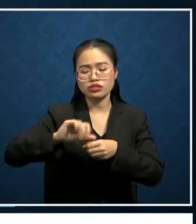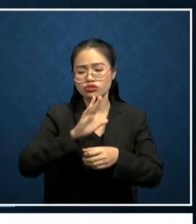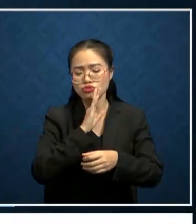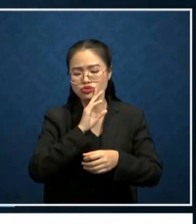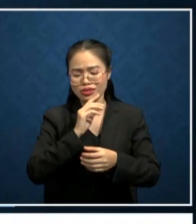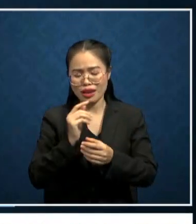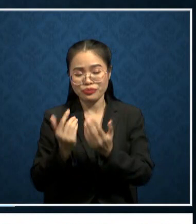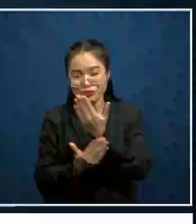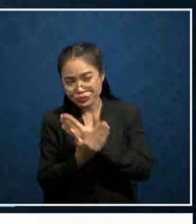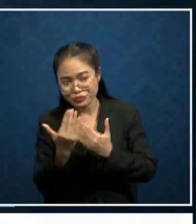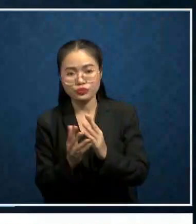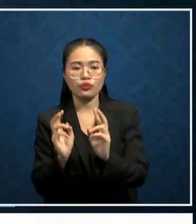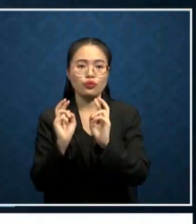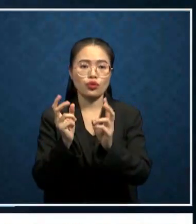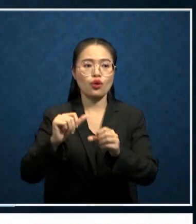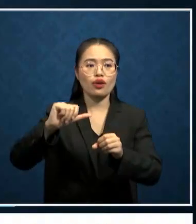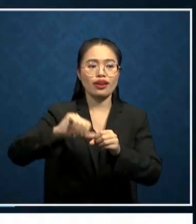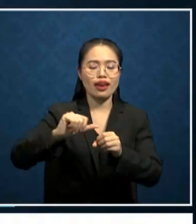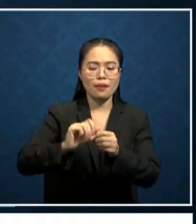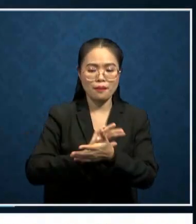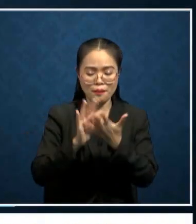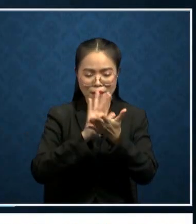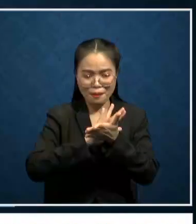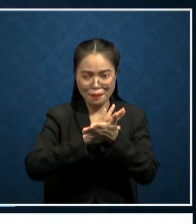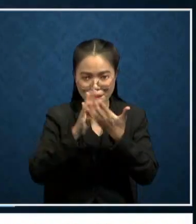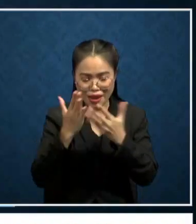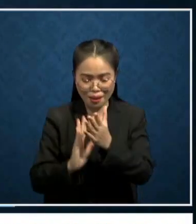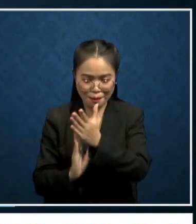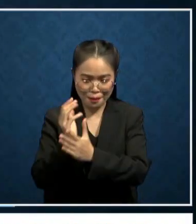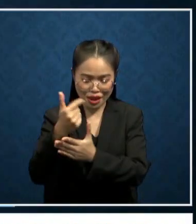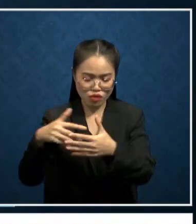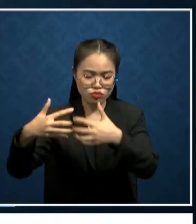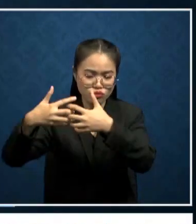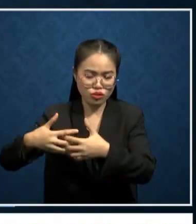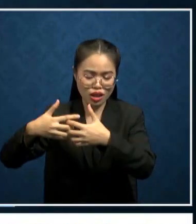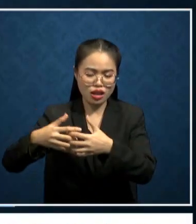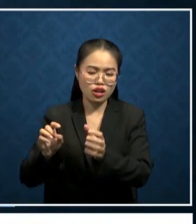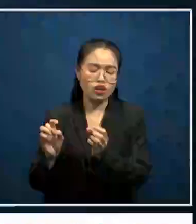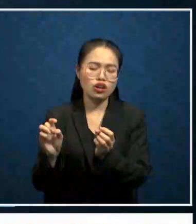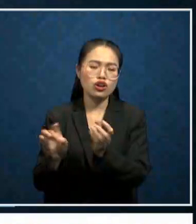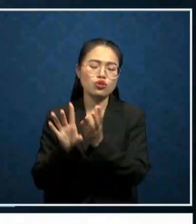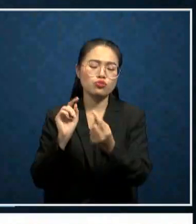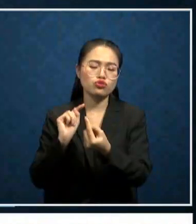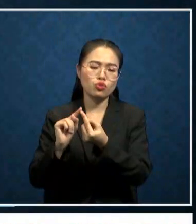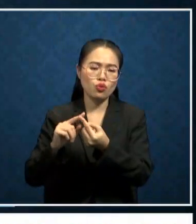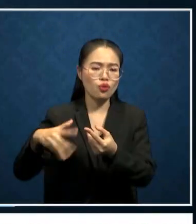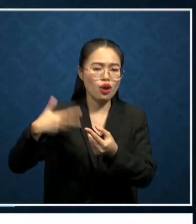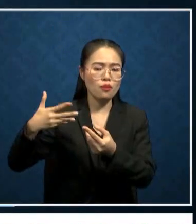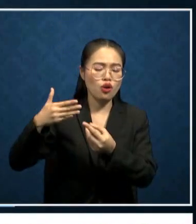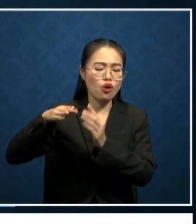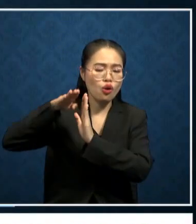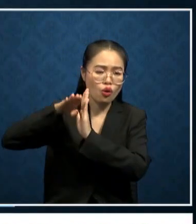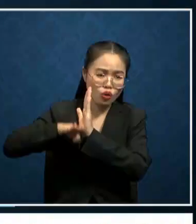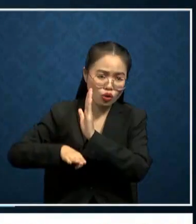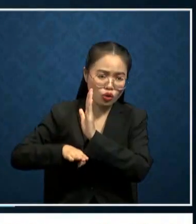ได้ผ่านเ่อโรงแยกก๊สก็จะส่งผลต่อค่าความร้อนลดลงนะครับก๊สในไทยมีค่า